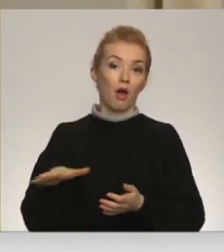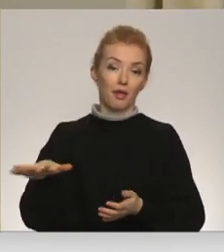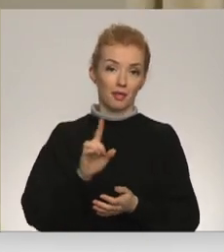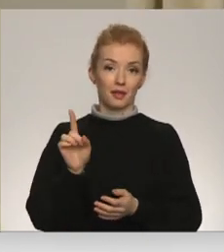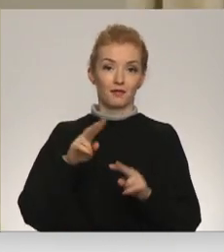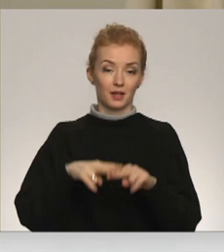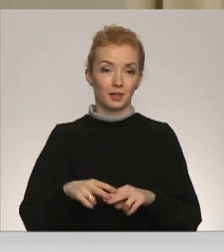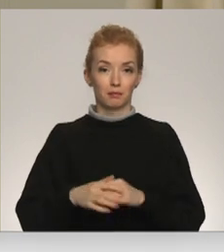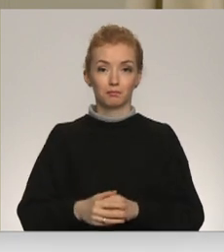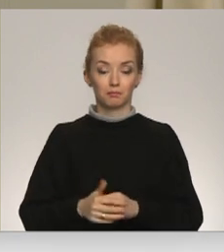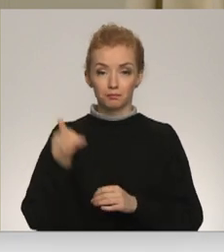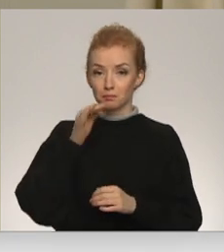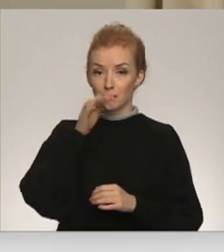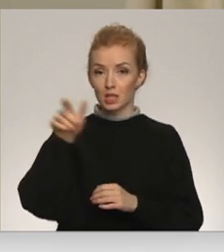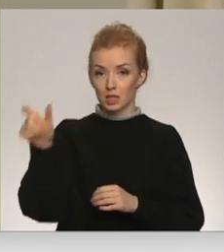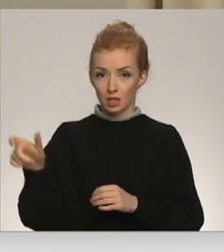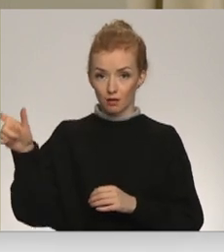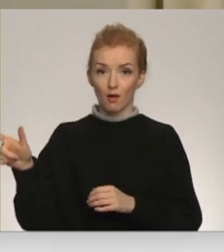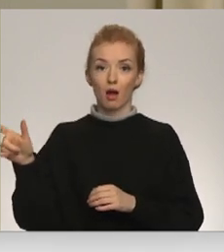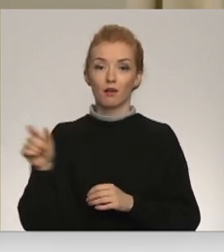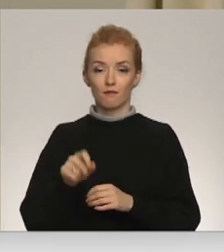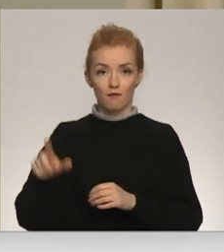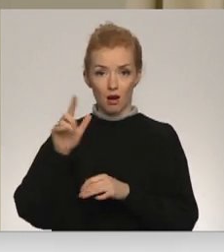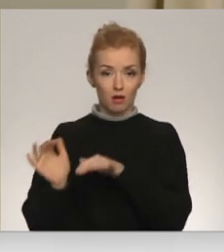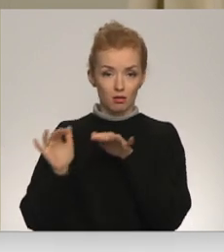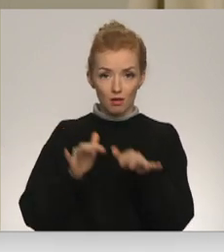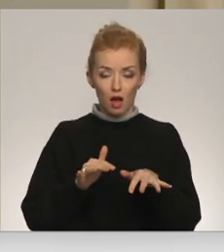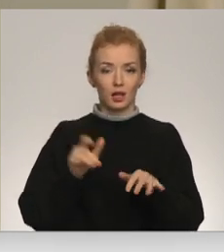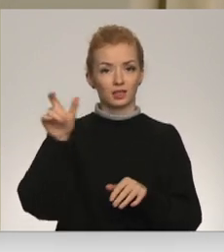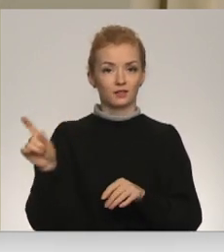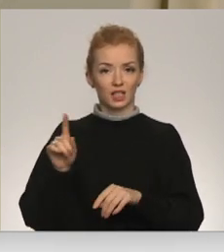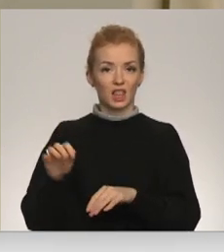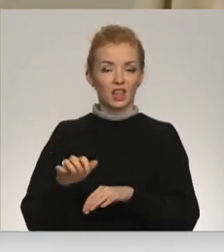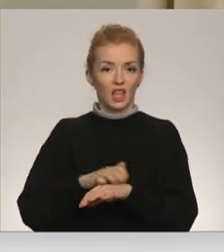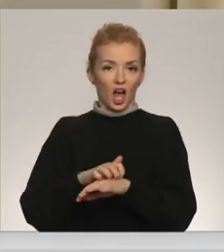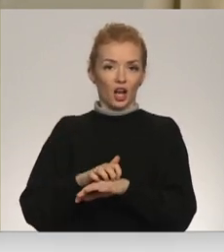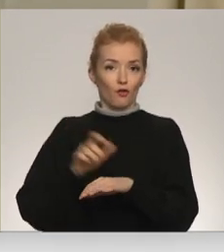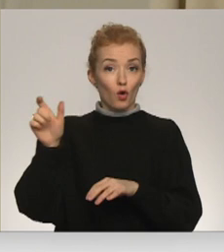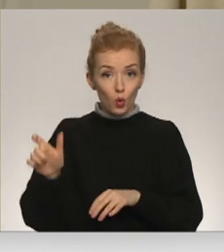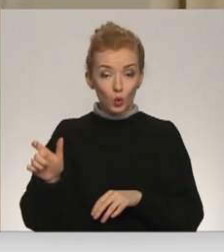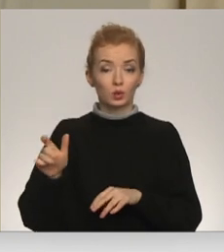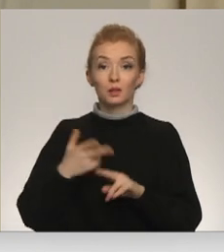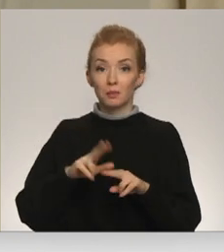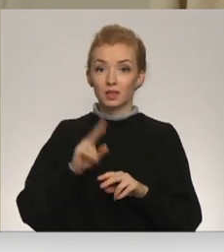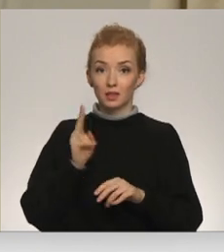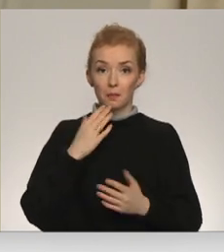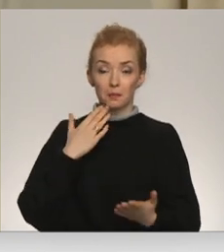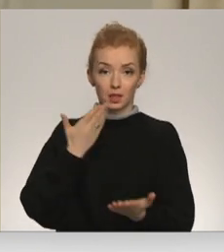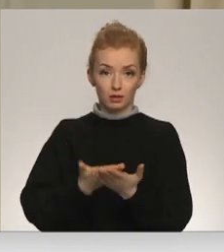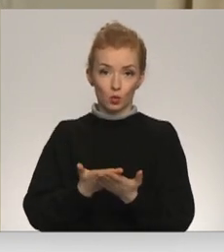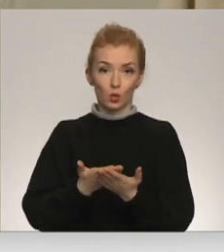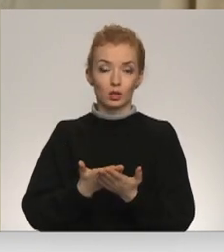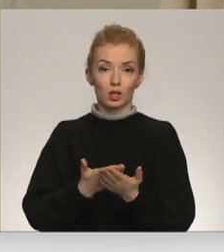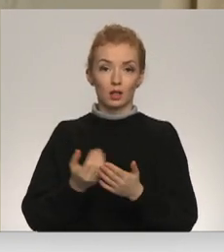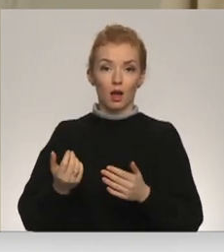gribu teikt, ka cilvēki nāk un cilvēki ir arvien nervozāki. Un nervozus viņus šobrīd dara arī tas, kad piesakoties